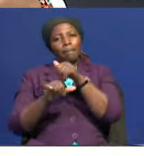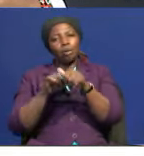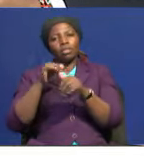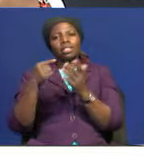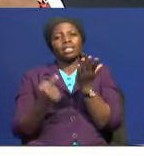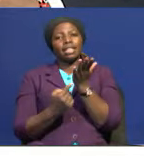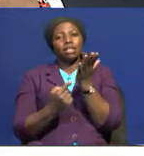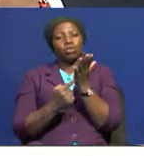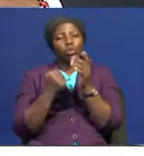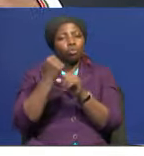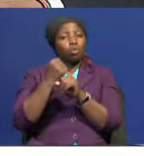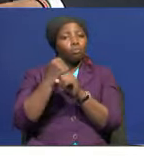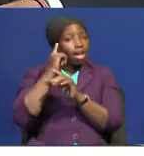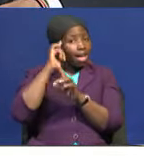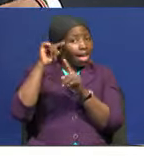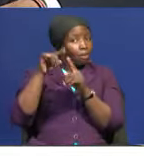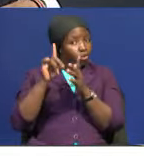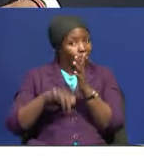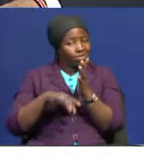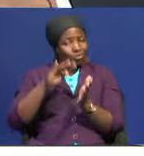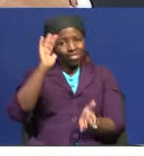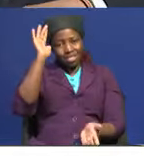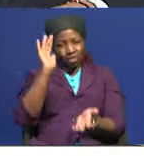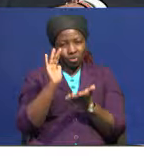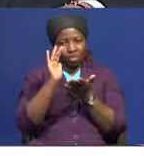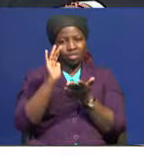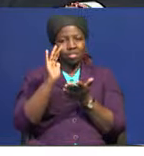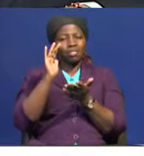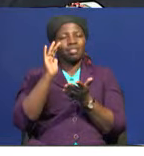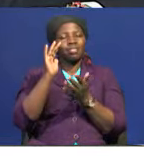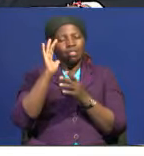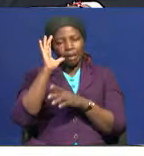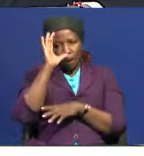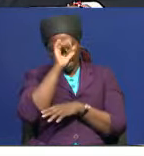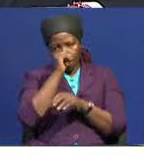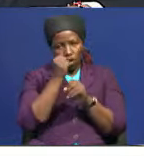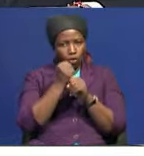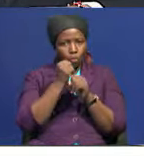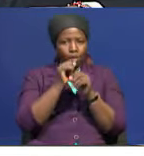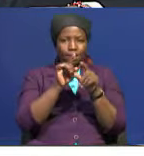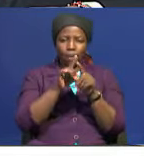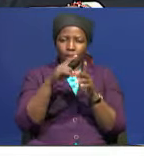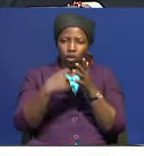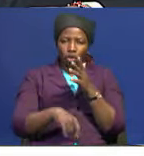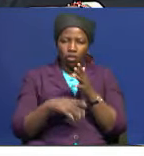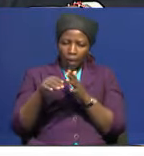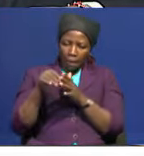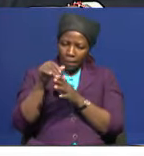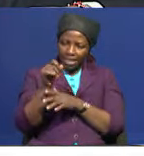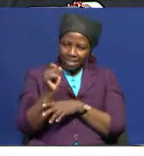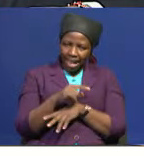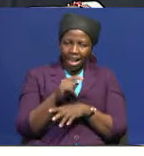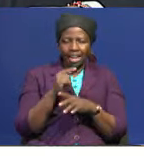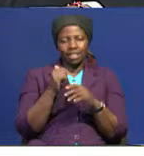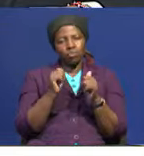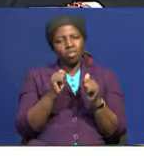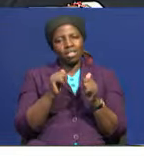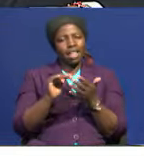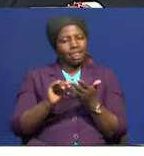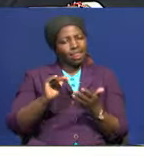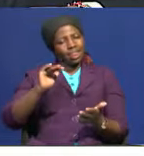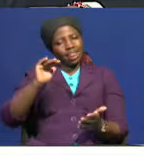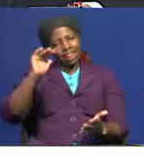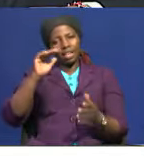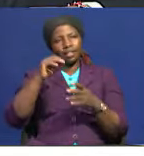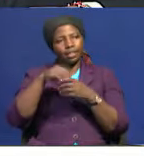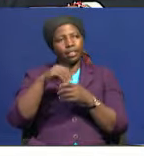juhudi za kupunguza uhaba wa nafasi za ajira pamoja na gharama ya ulipaji mishahara inayokua kwa kasi nchini. Mwenyekiti wa